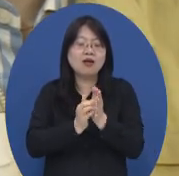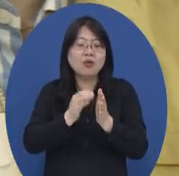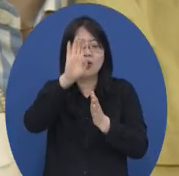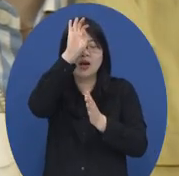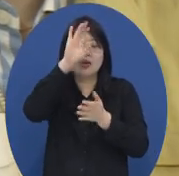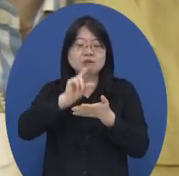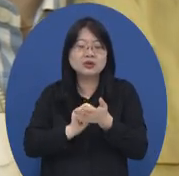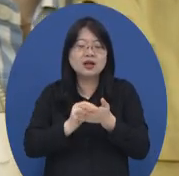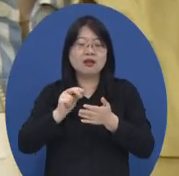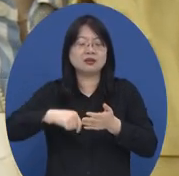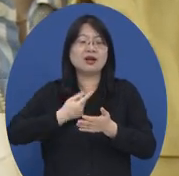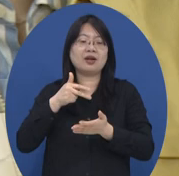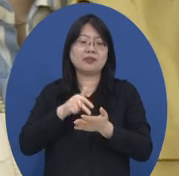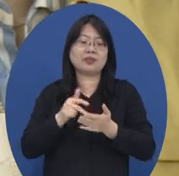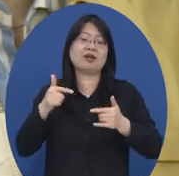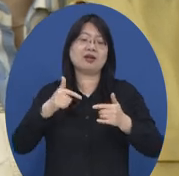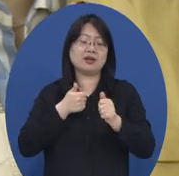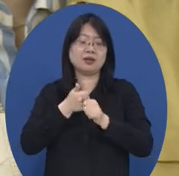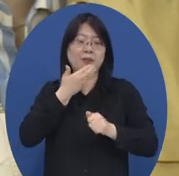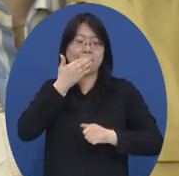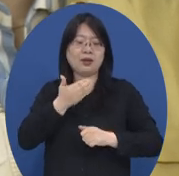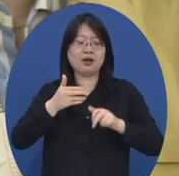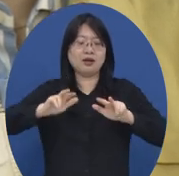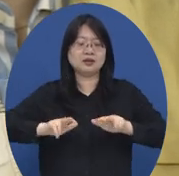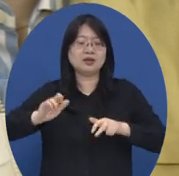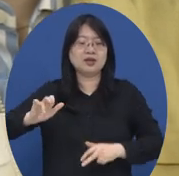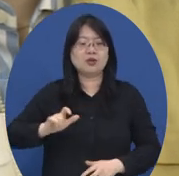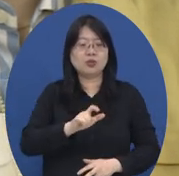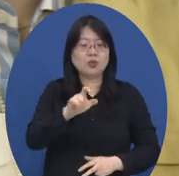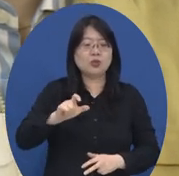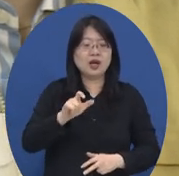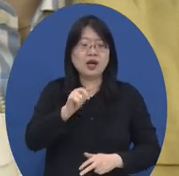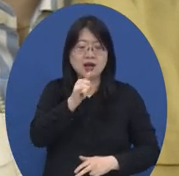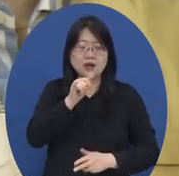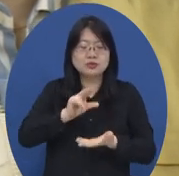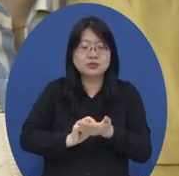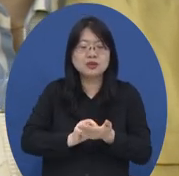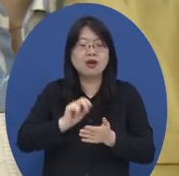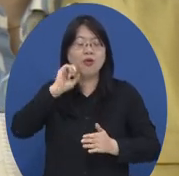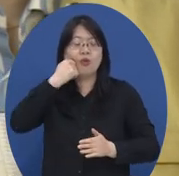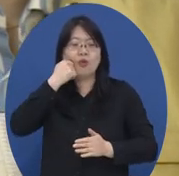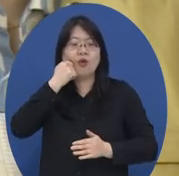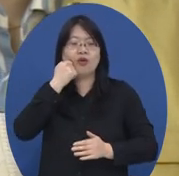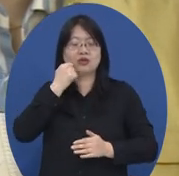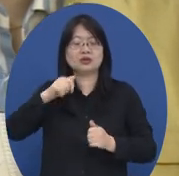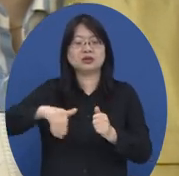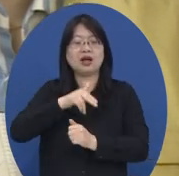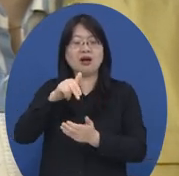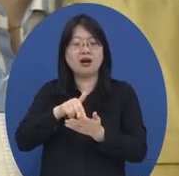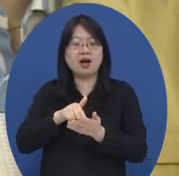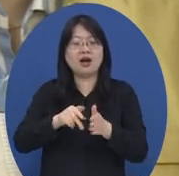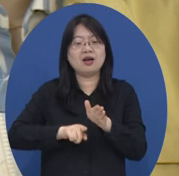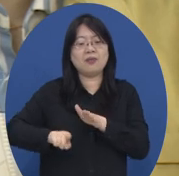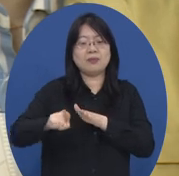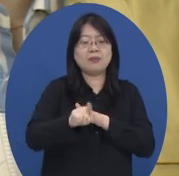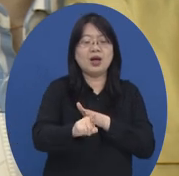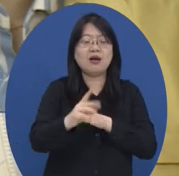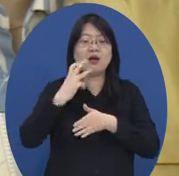시작했습니다. 그리고 그 외환위기를 또 나름대로 이겨냈습니다. 지금 코로나19에 있어서 이 어려운